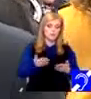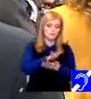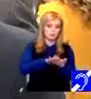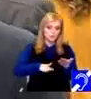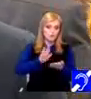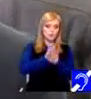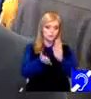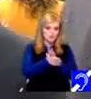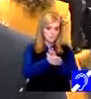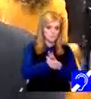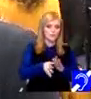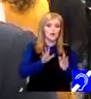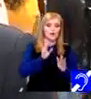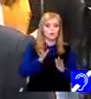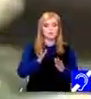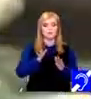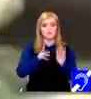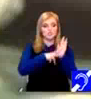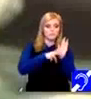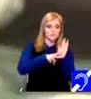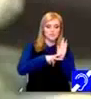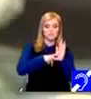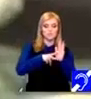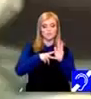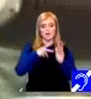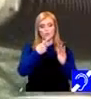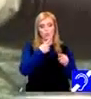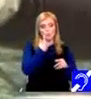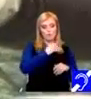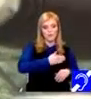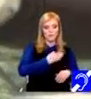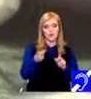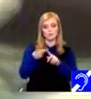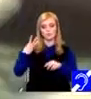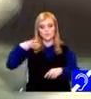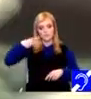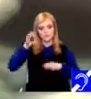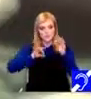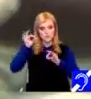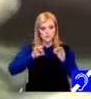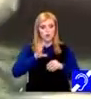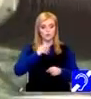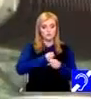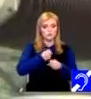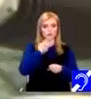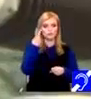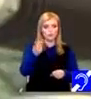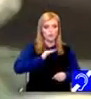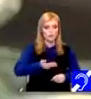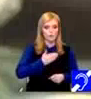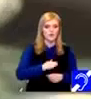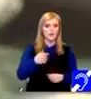Proporția va fi de 70-30. O să lucrăm cu doi furnizori de energie electrică pentru că vrem să